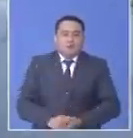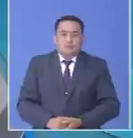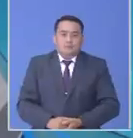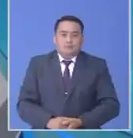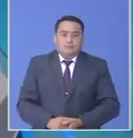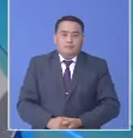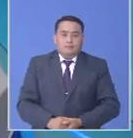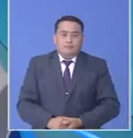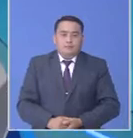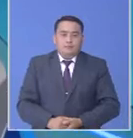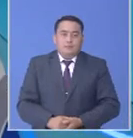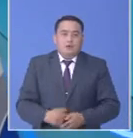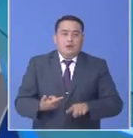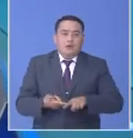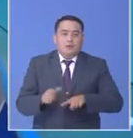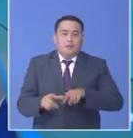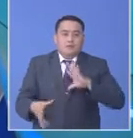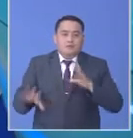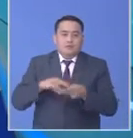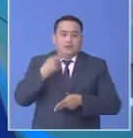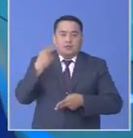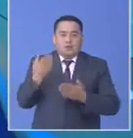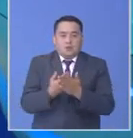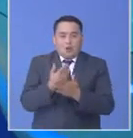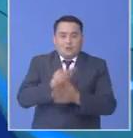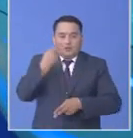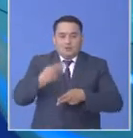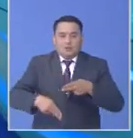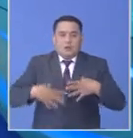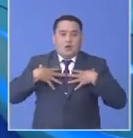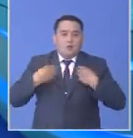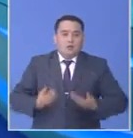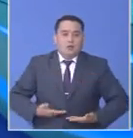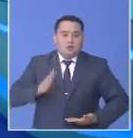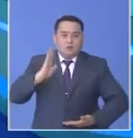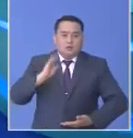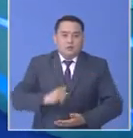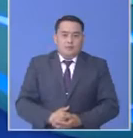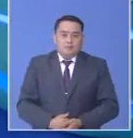Это была вся информация к этому часу. Спасибо за внимание. До свидания.